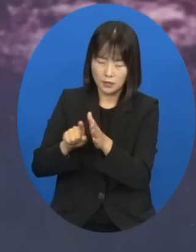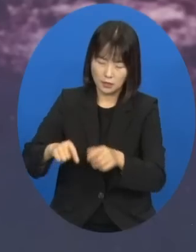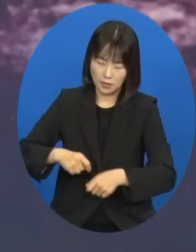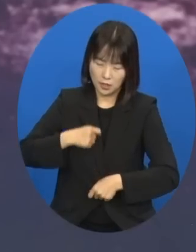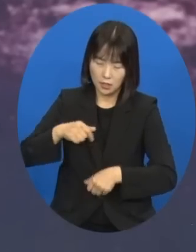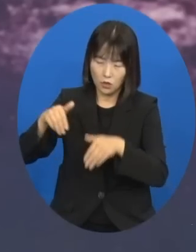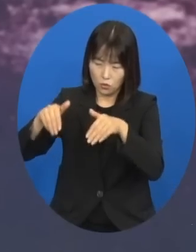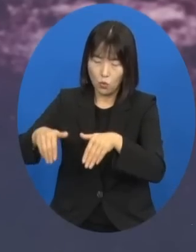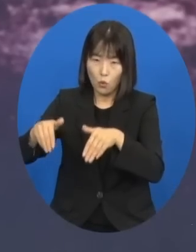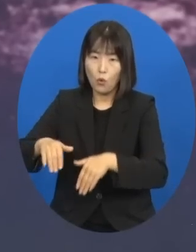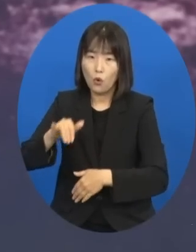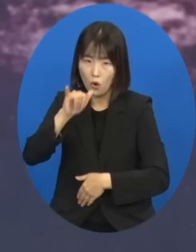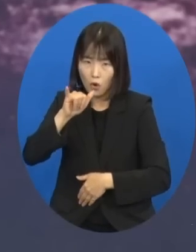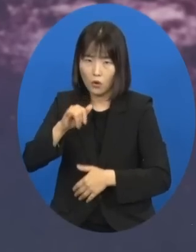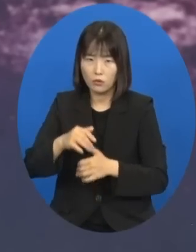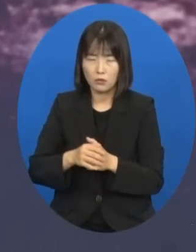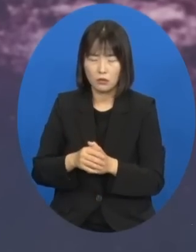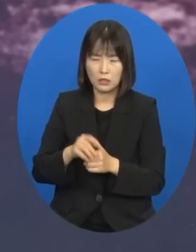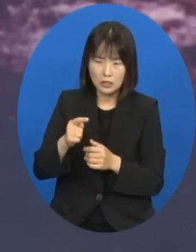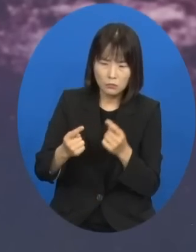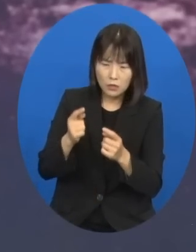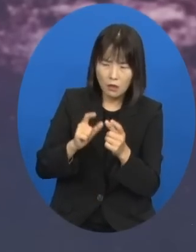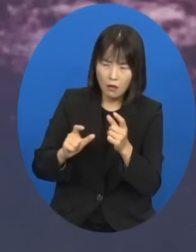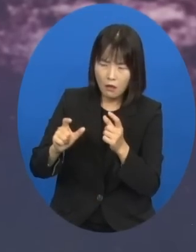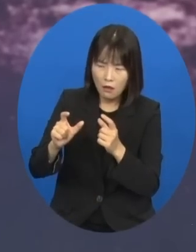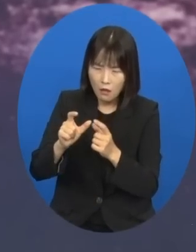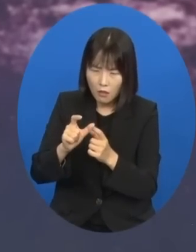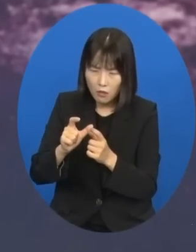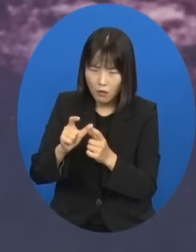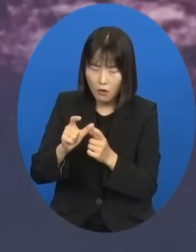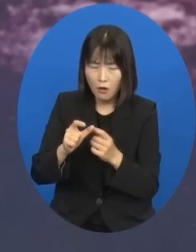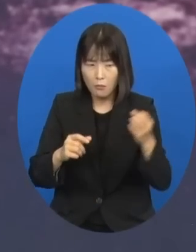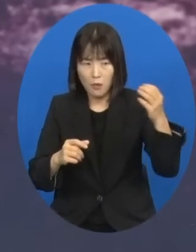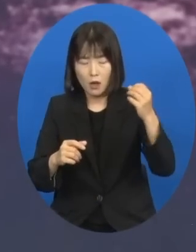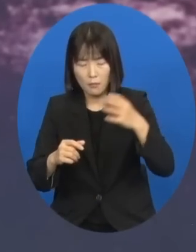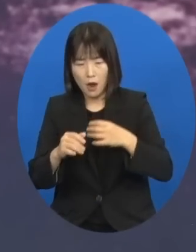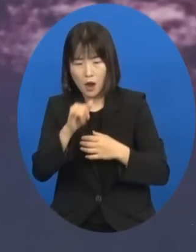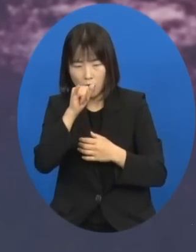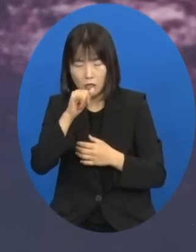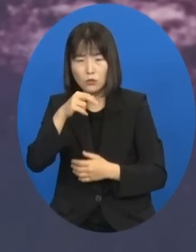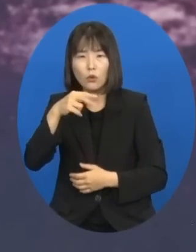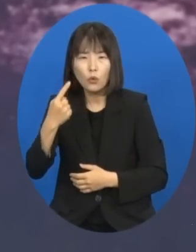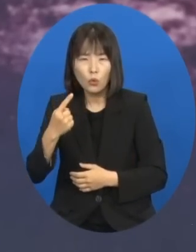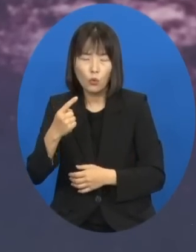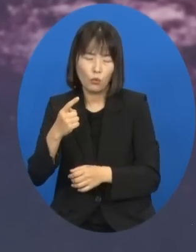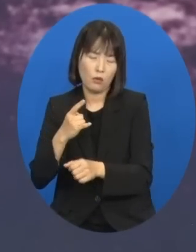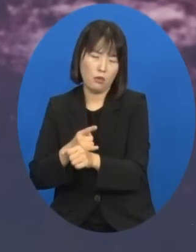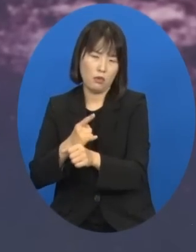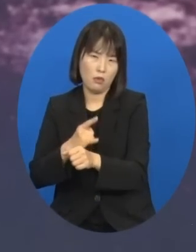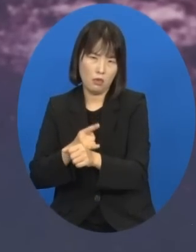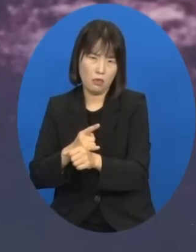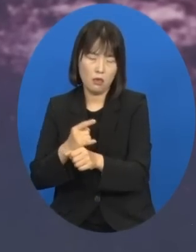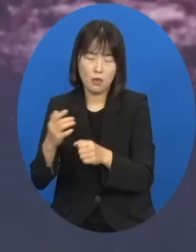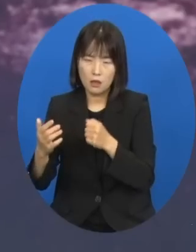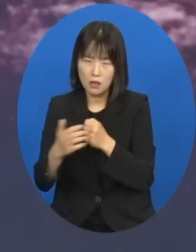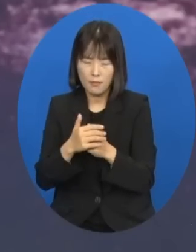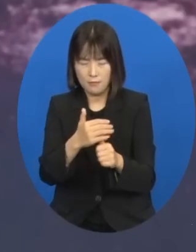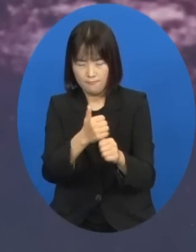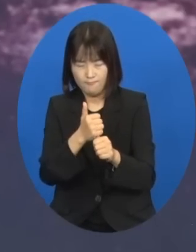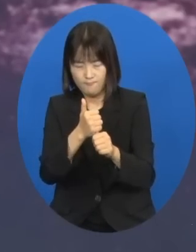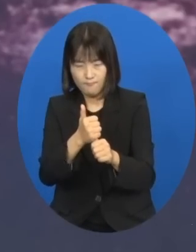장군님, 아니 이거보다 더한 일을 말했어도 했을 텐데 그게 뭐 어려운 일입니까? 막 붙잡는 거예요. 아